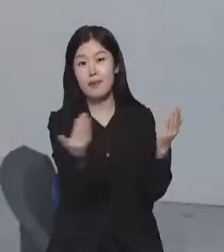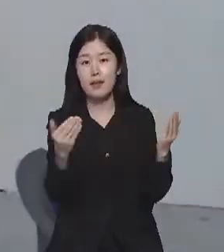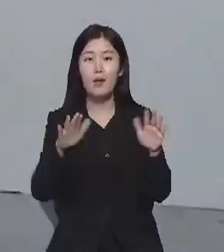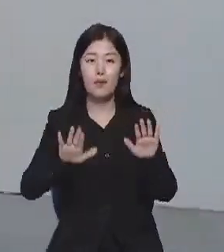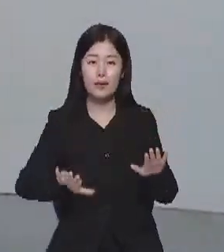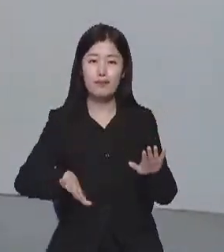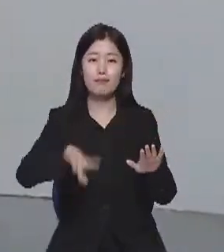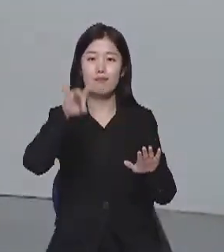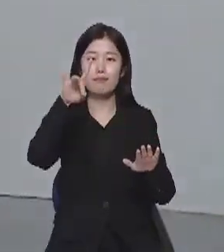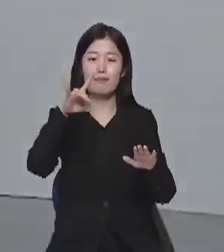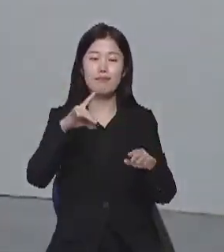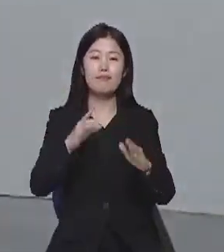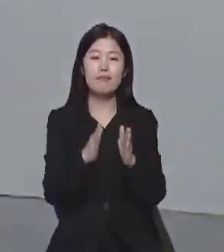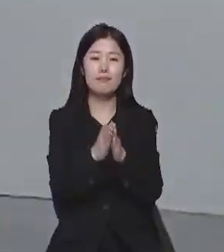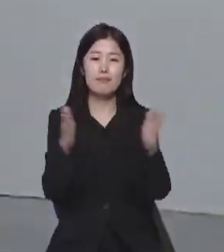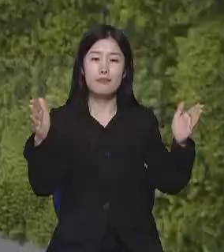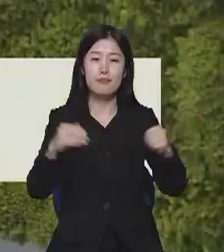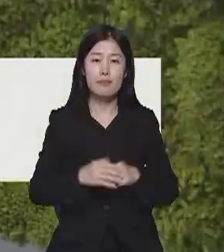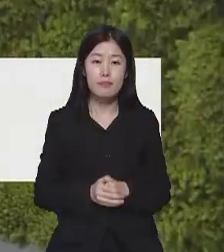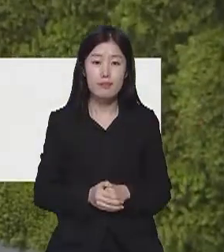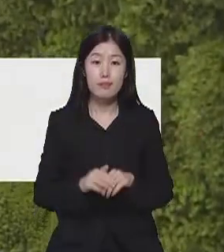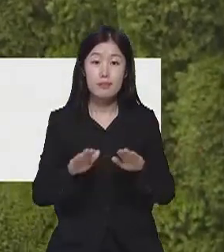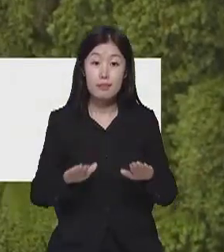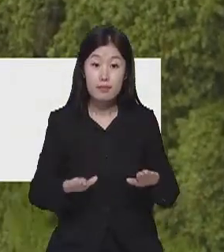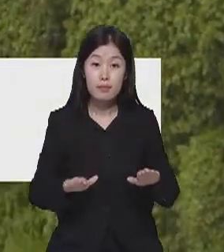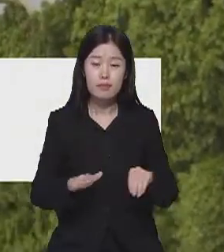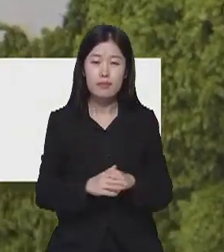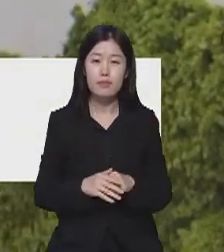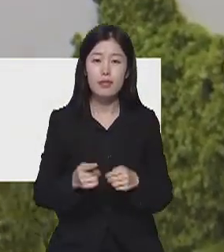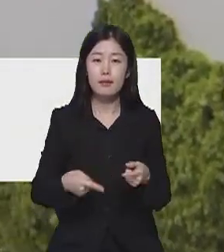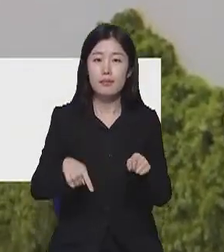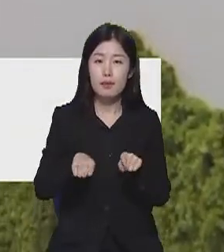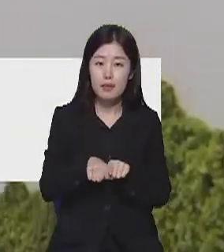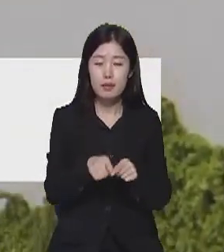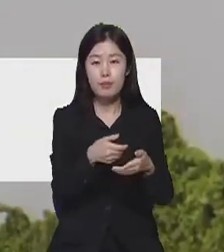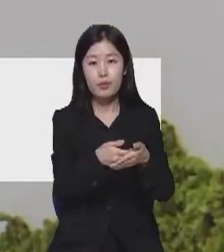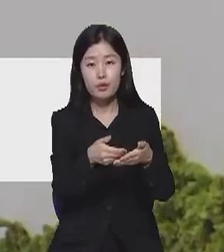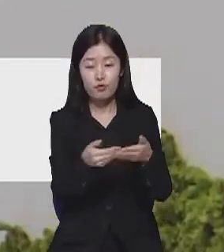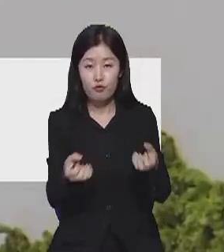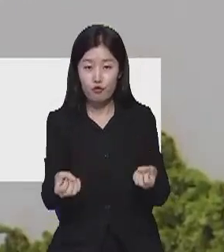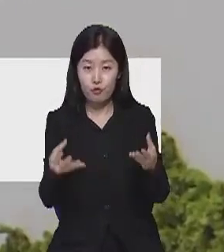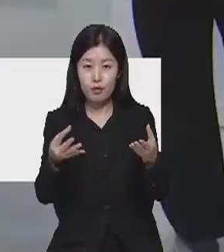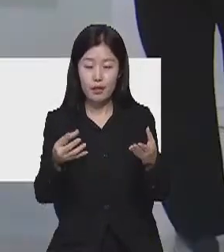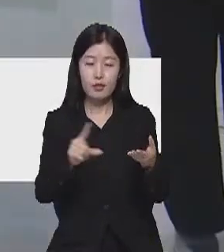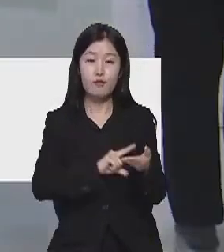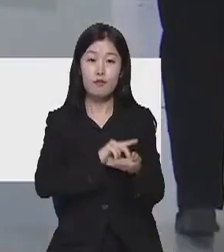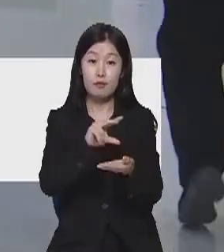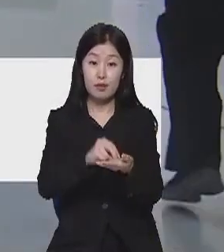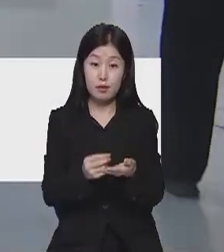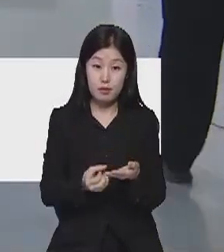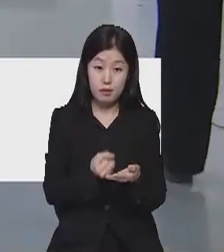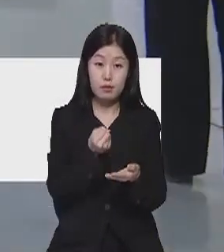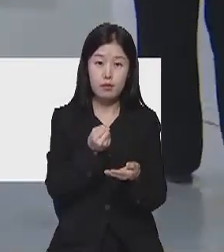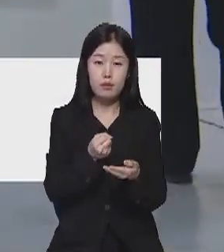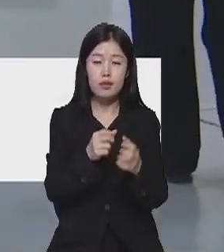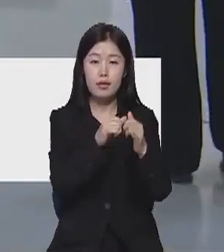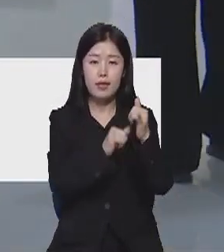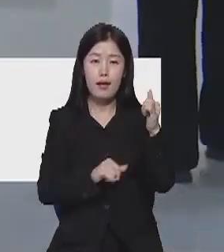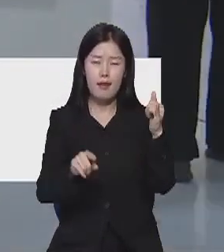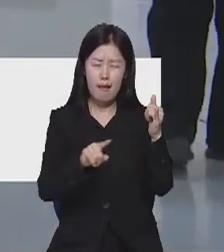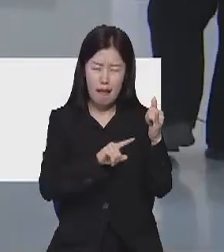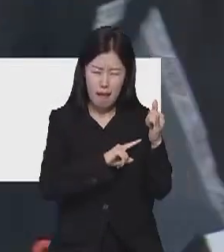시작했습니다 이번 아트페어는 함께하는 미술 시장 사랑받는 미술 축제라는 주제로 역대 최대 규모인